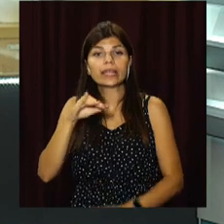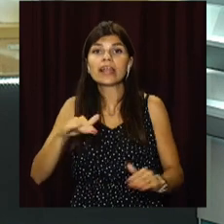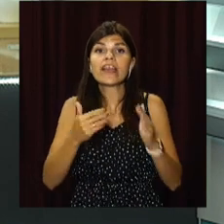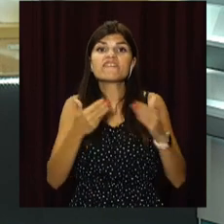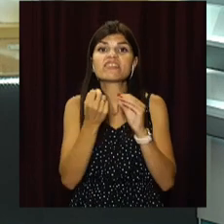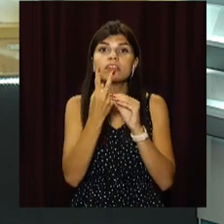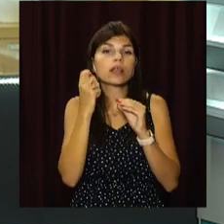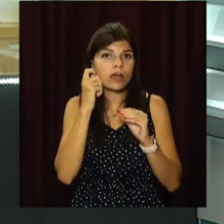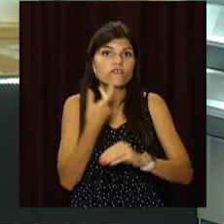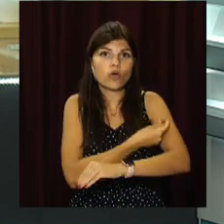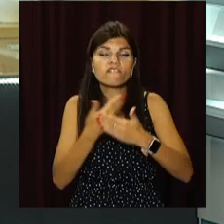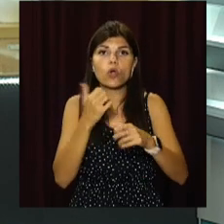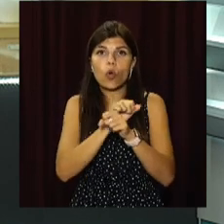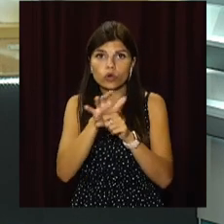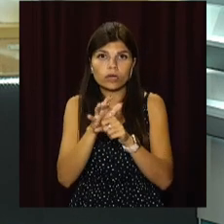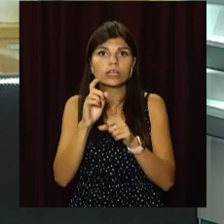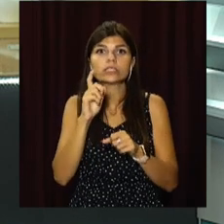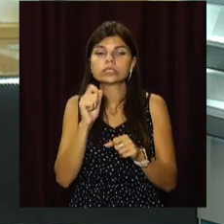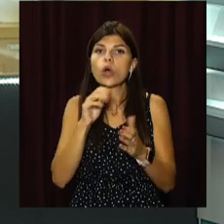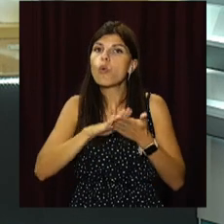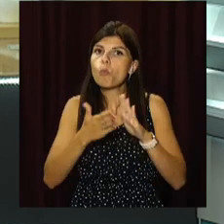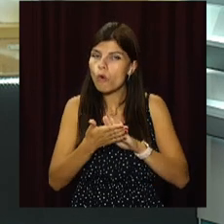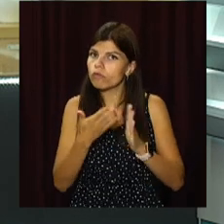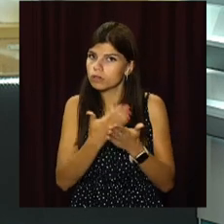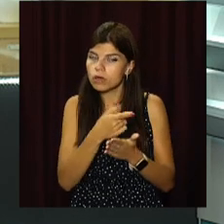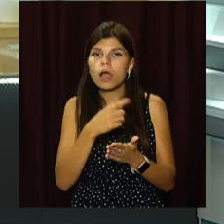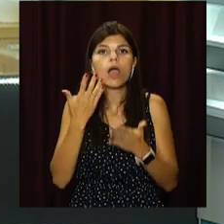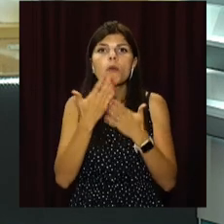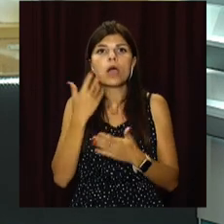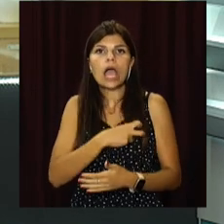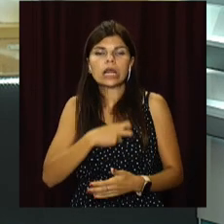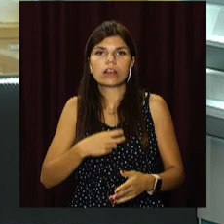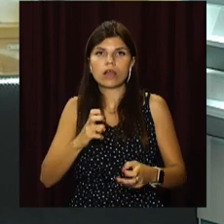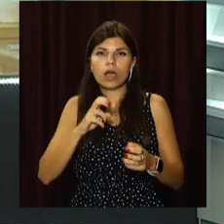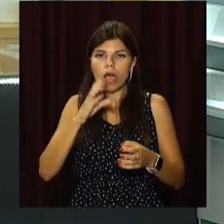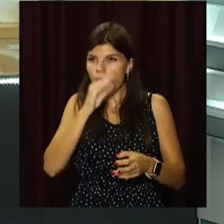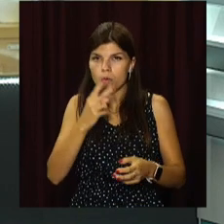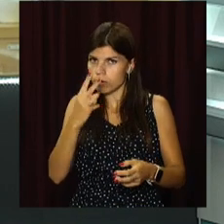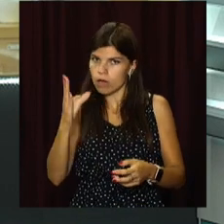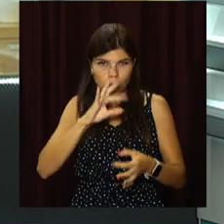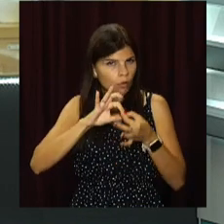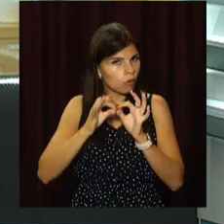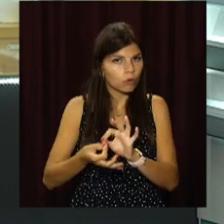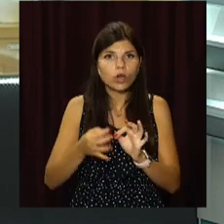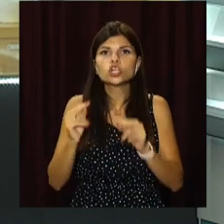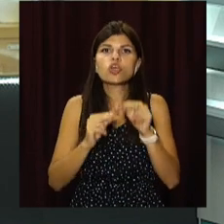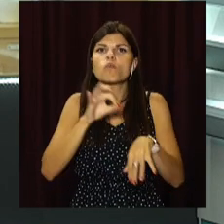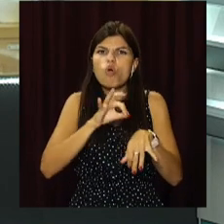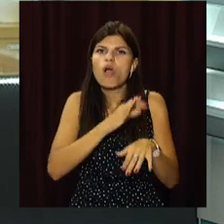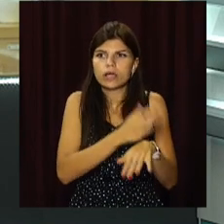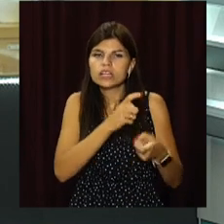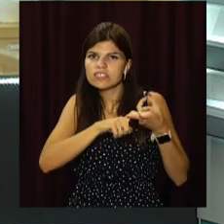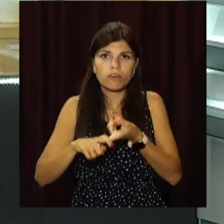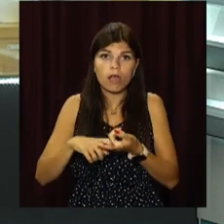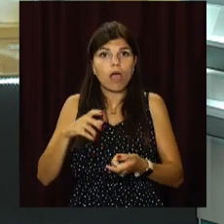12 років вакцинують від коронавірусу за певних умов. Зокрема, коли є ризик важкого перебігу недуги через супутні хвороби. Або